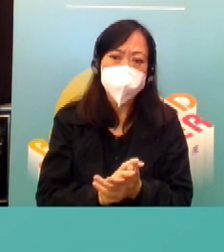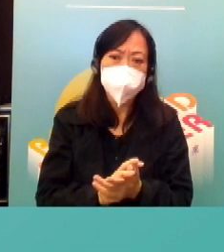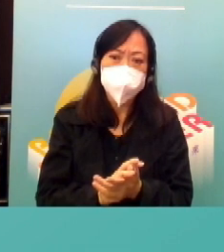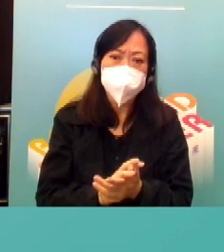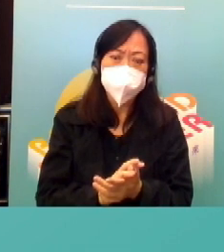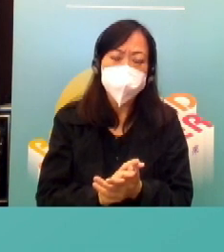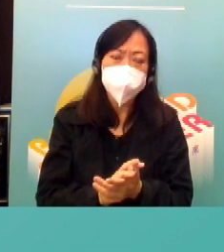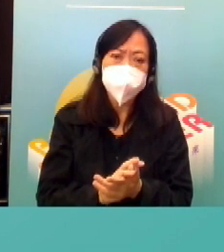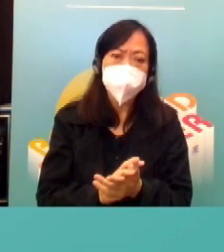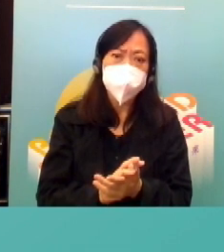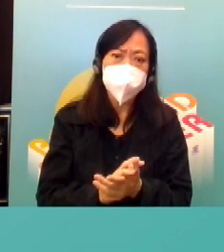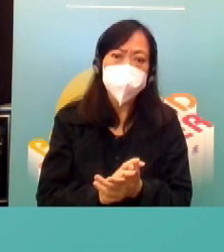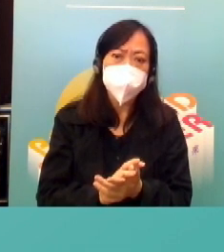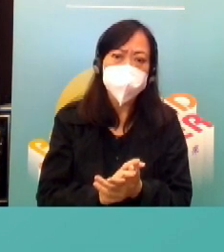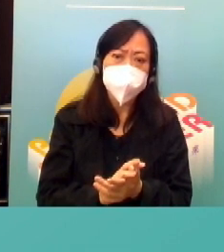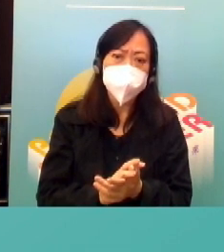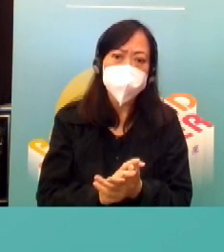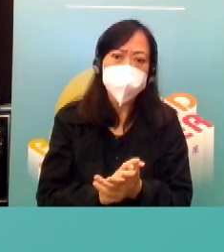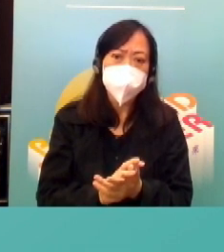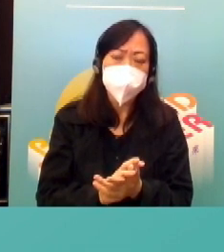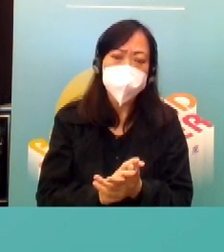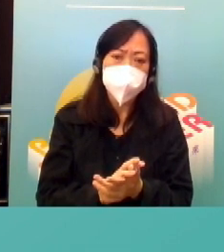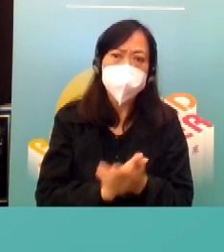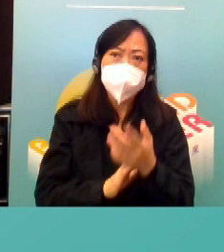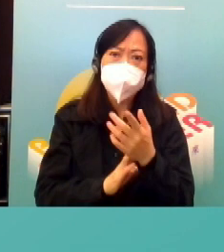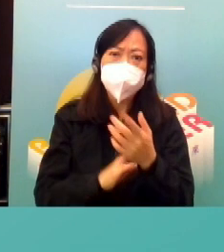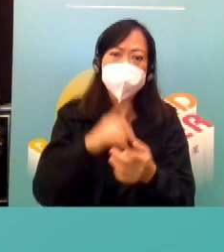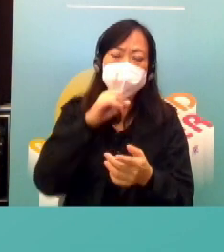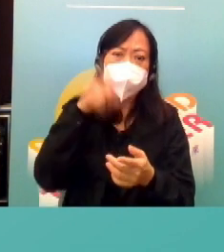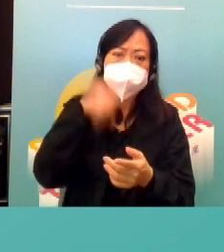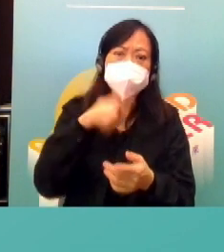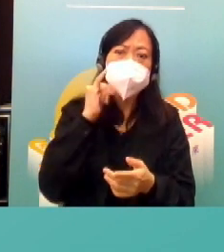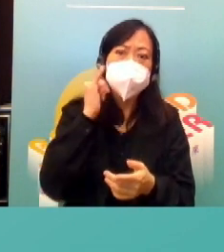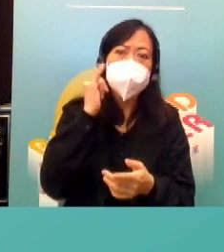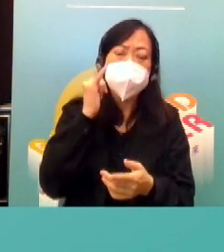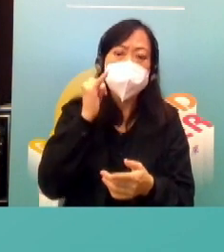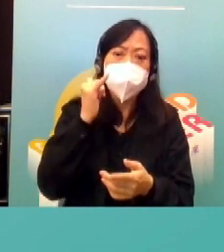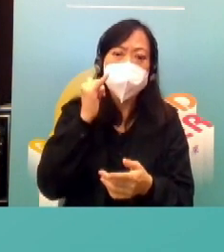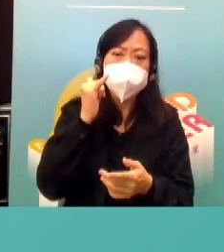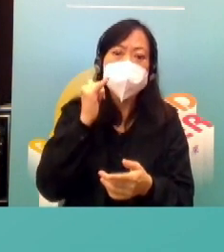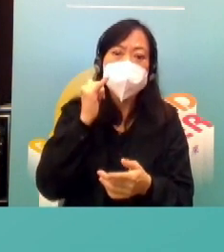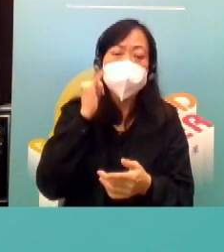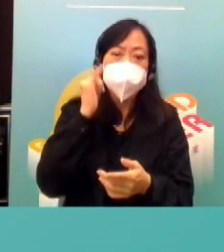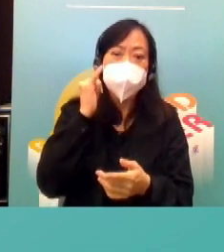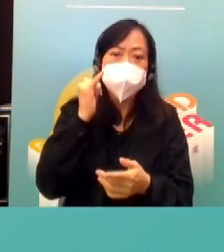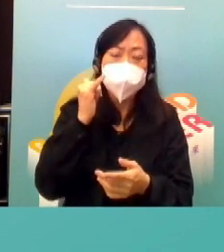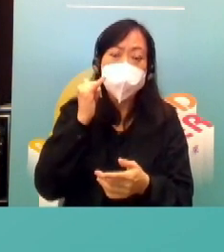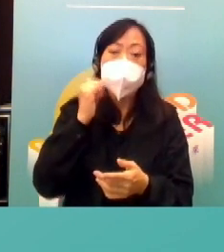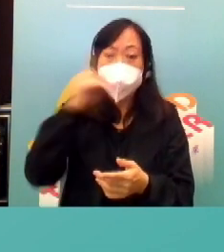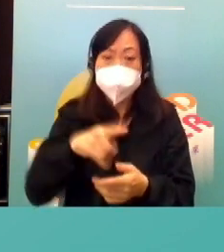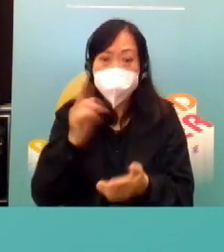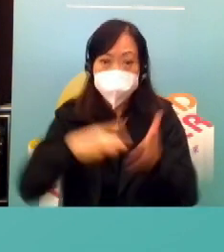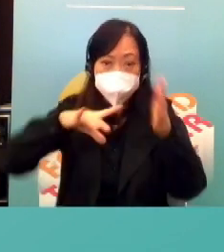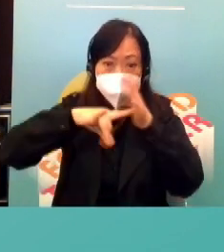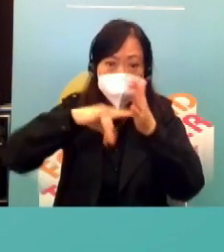MWH. That means in Cantonese 160萬度. And that means